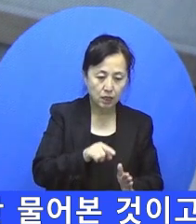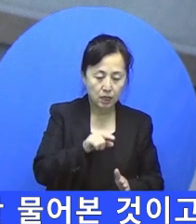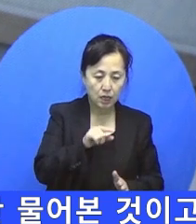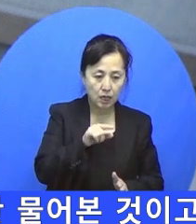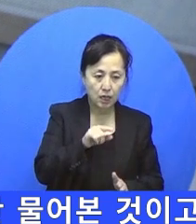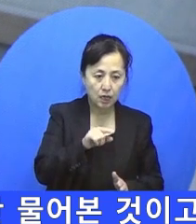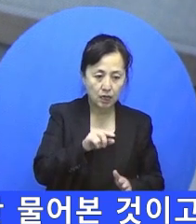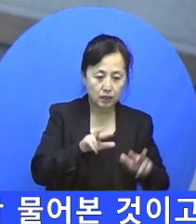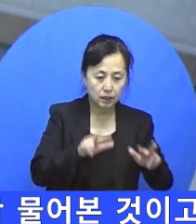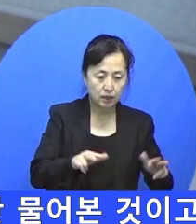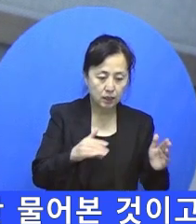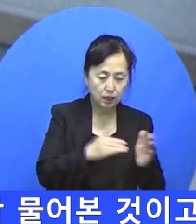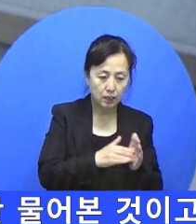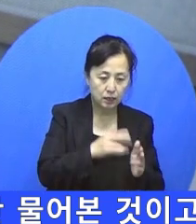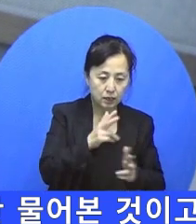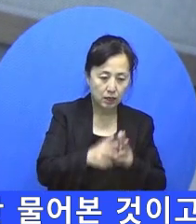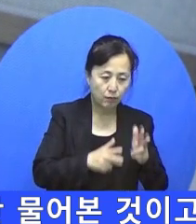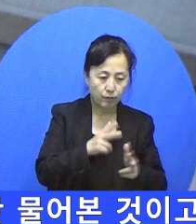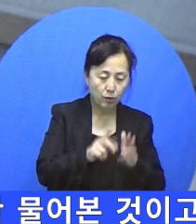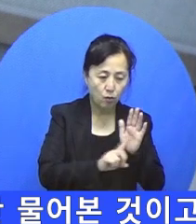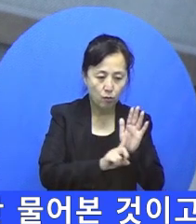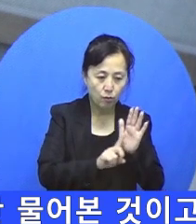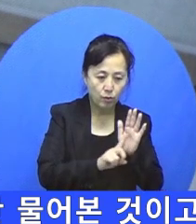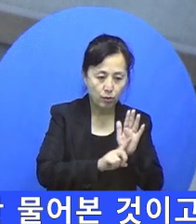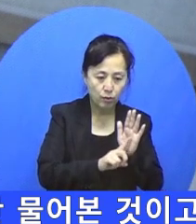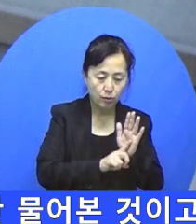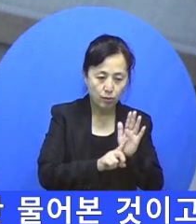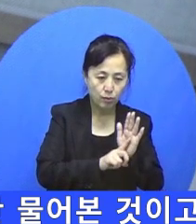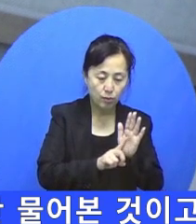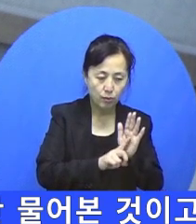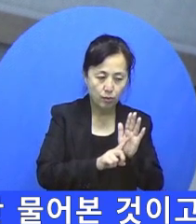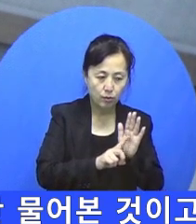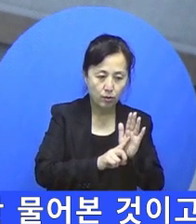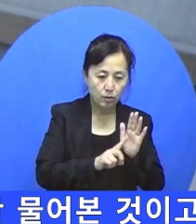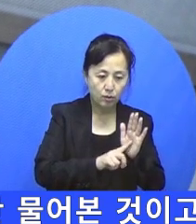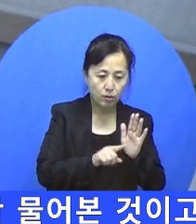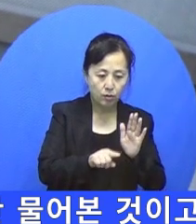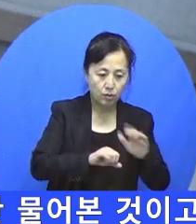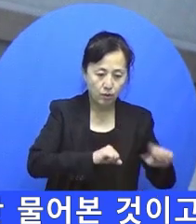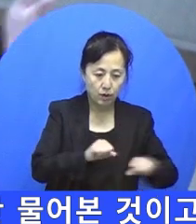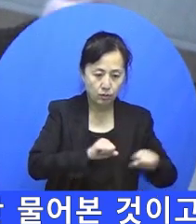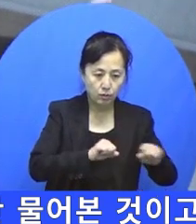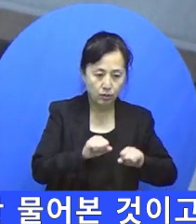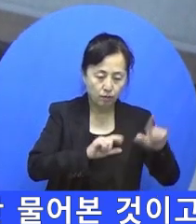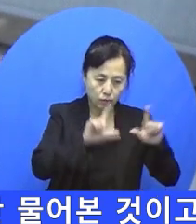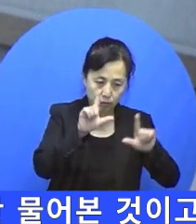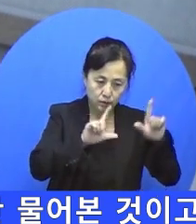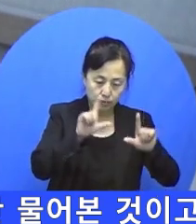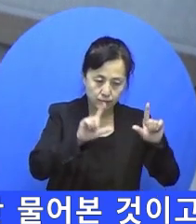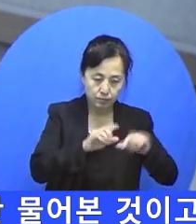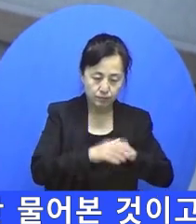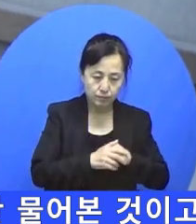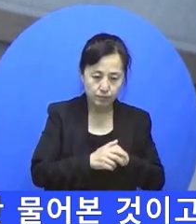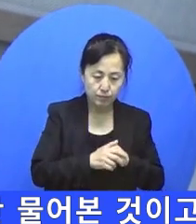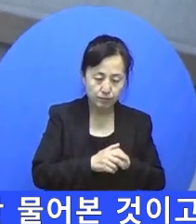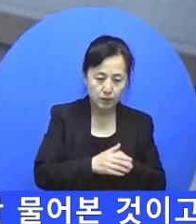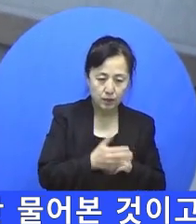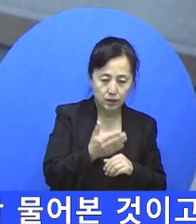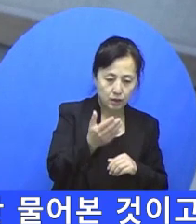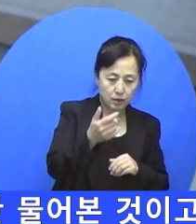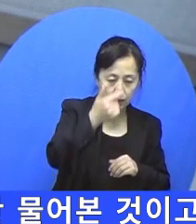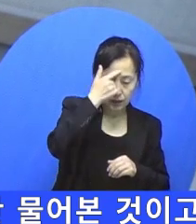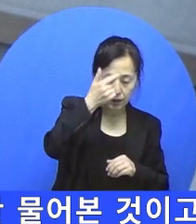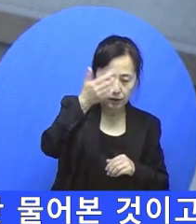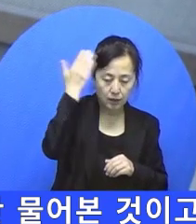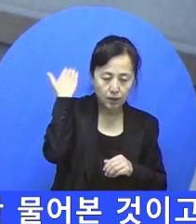때문에 많이 알고 계십니다. 본 의원이 생각했을 때는 이제는 그동안 과거의 고리를 끊고